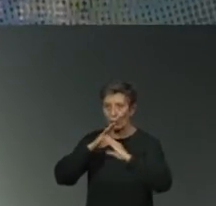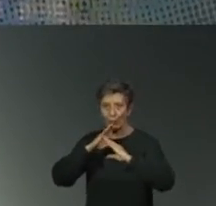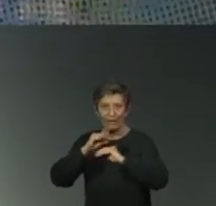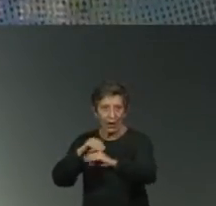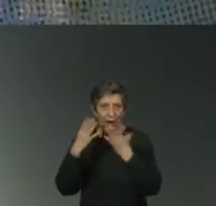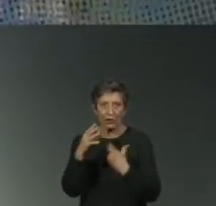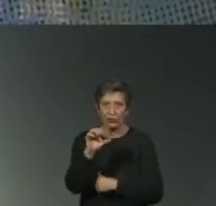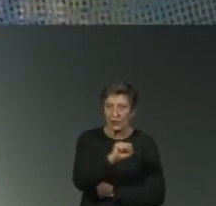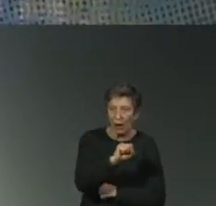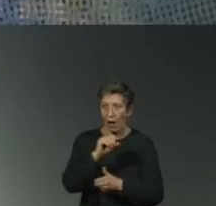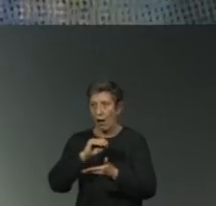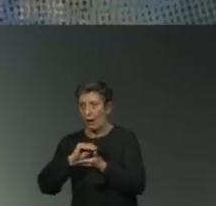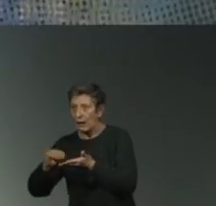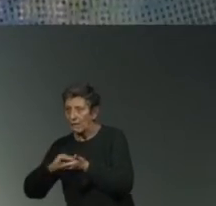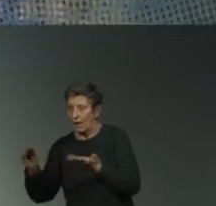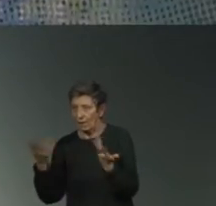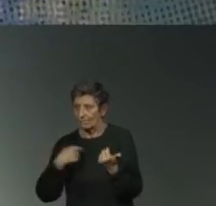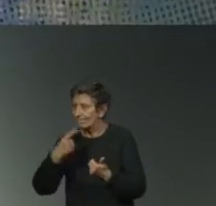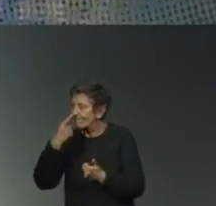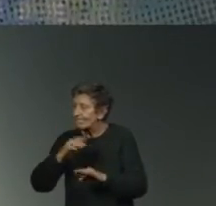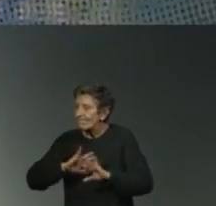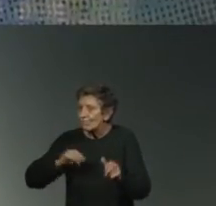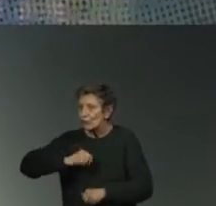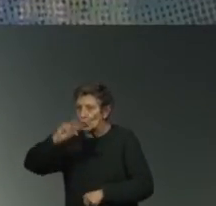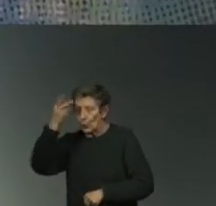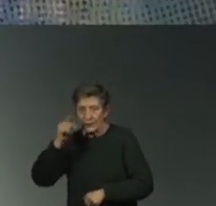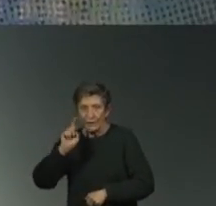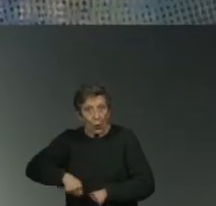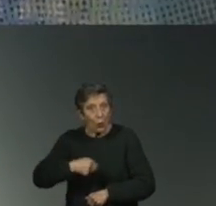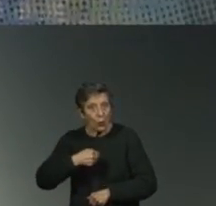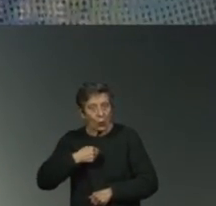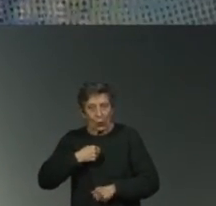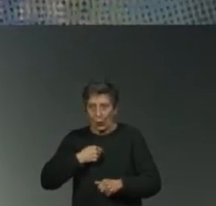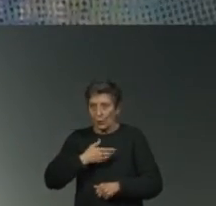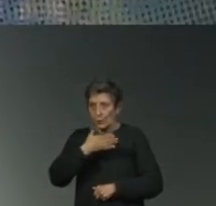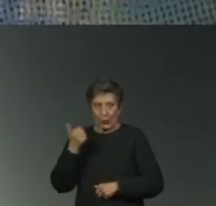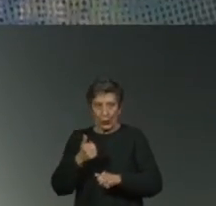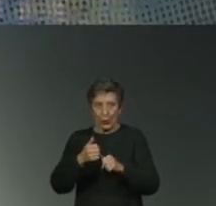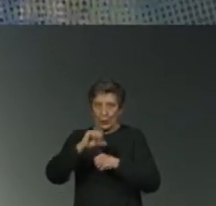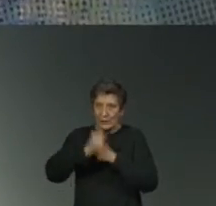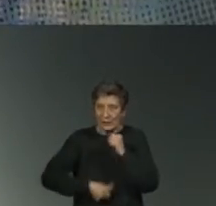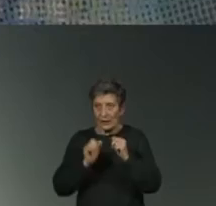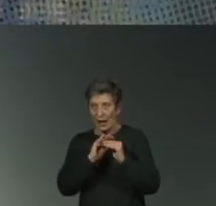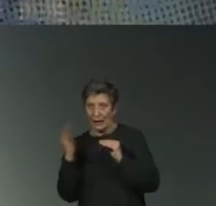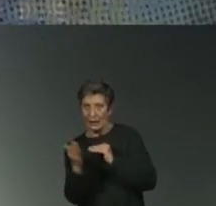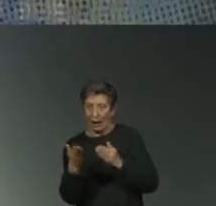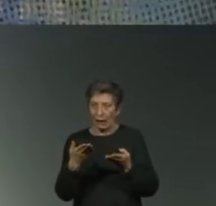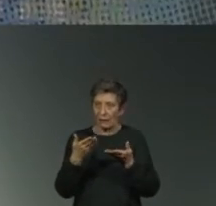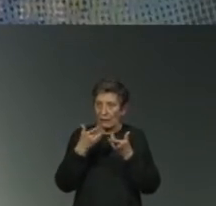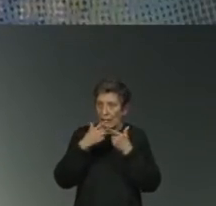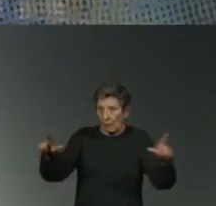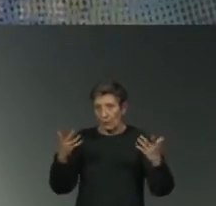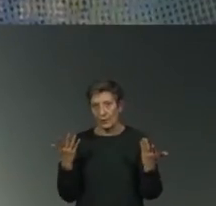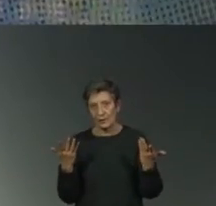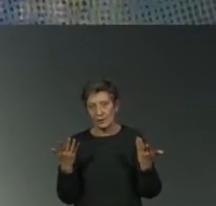Sarah et l'écrivain. Et donc après j'ai compris qu'il fallait que j'adopte le style indirect libre pour donner un peu plus d'un côté un peu